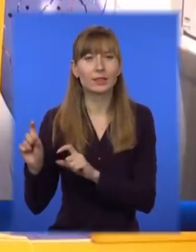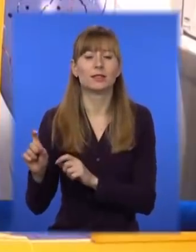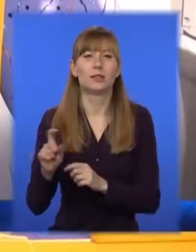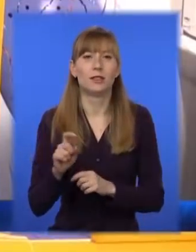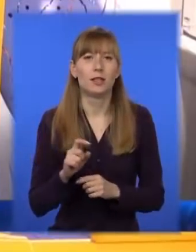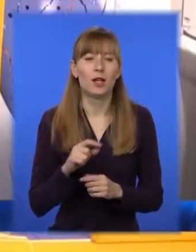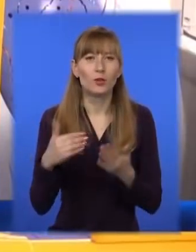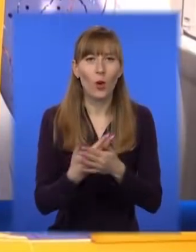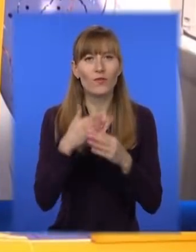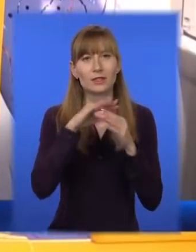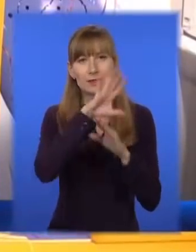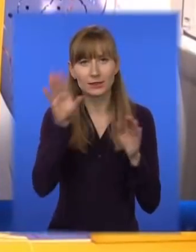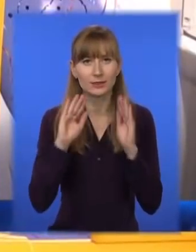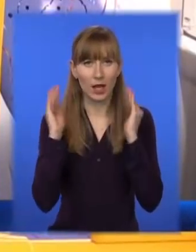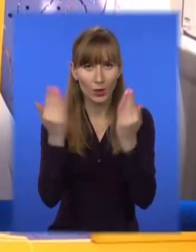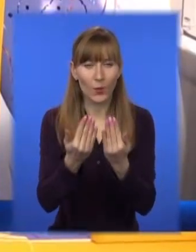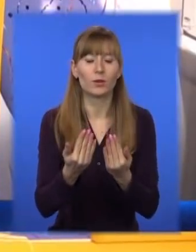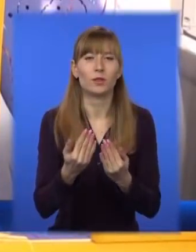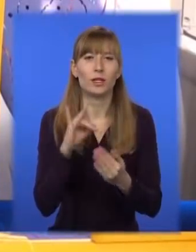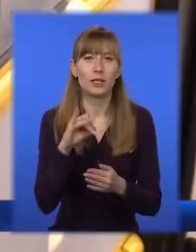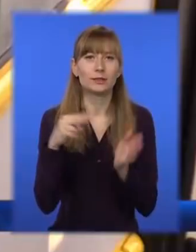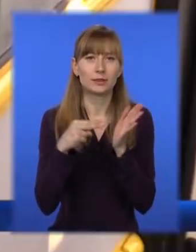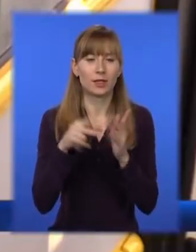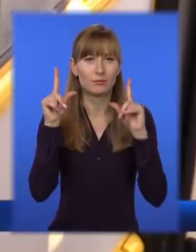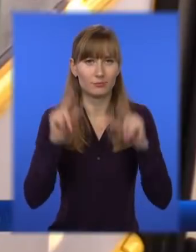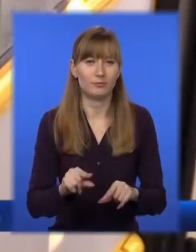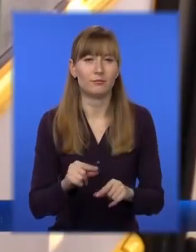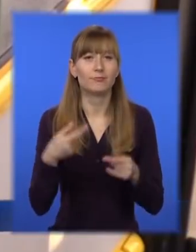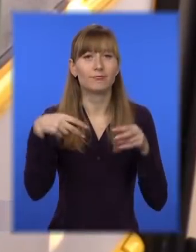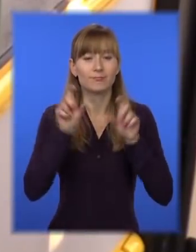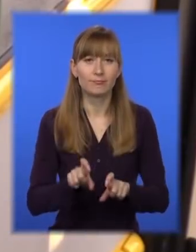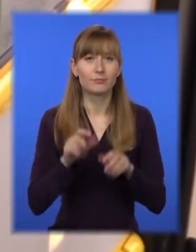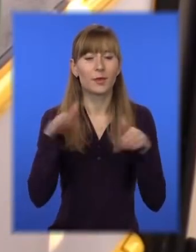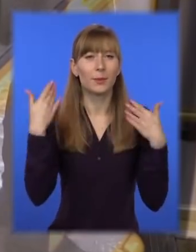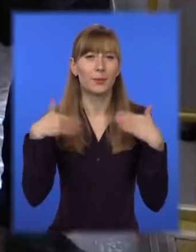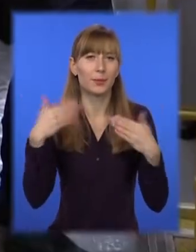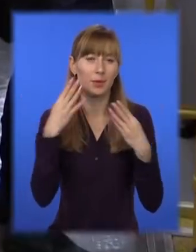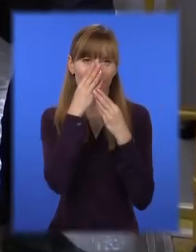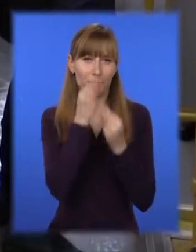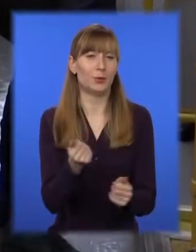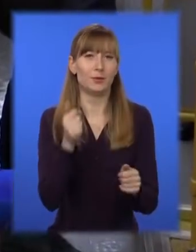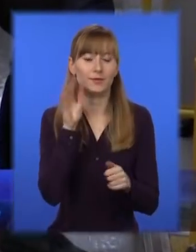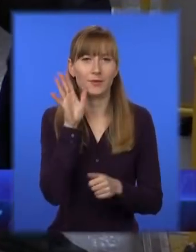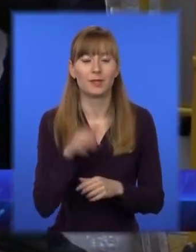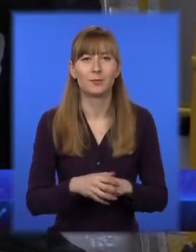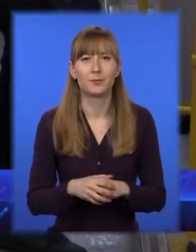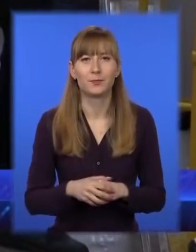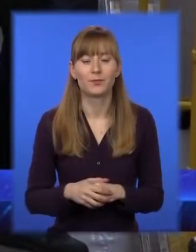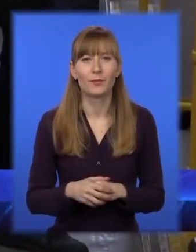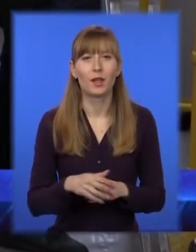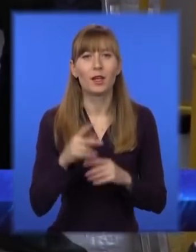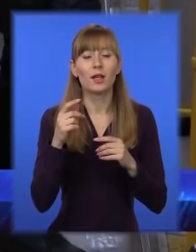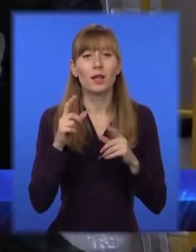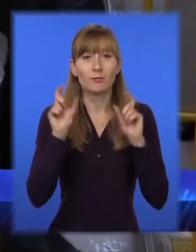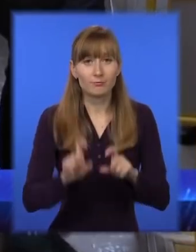салон та проїзд за копійки. Дорога в 302-му маршруті пройде непомітно та з комфортом. Проїхавшись в 302-му